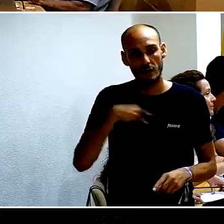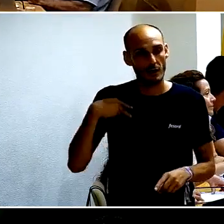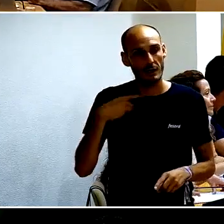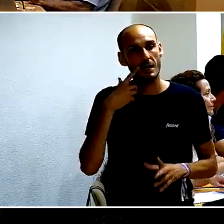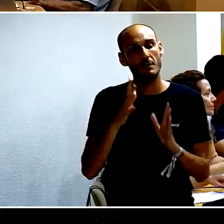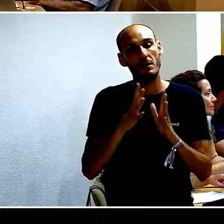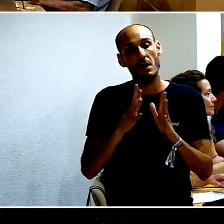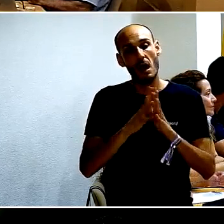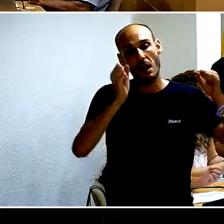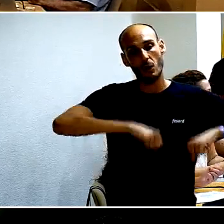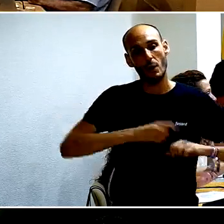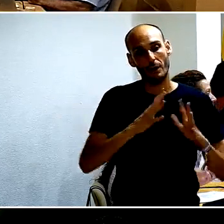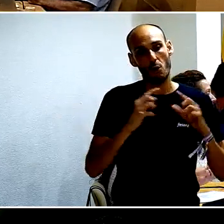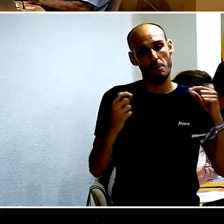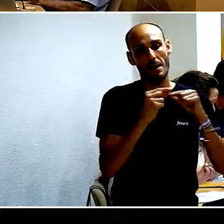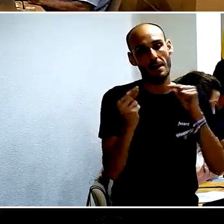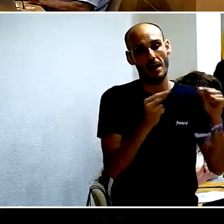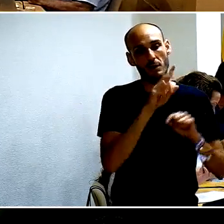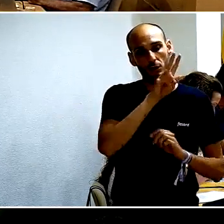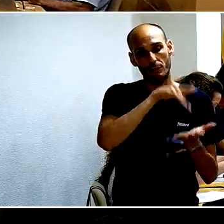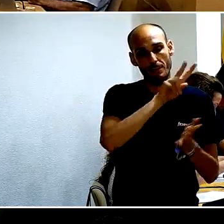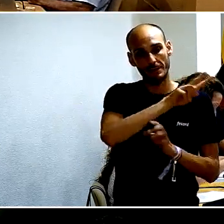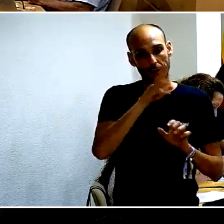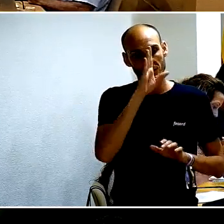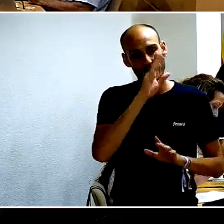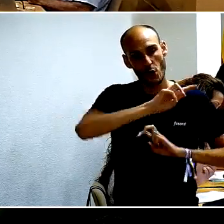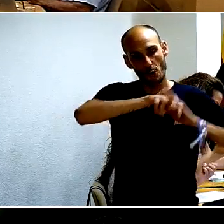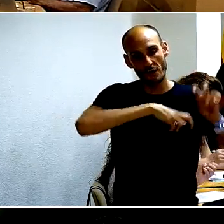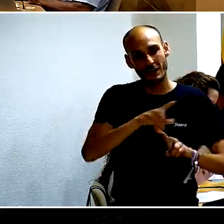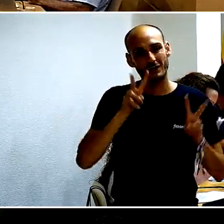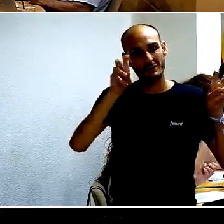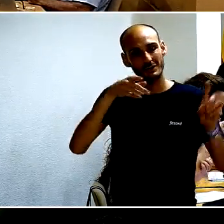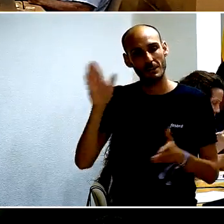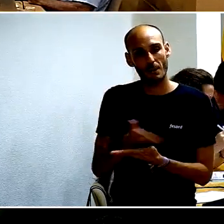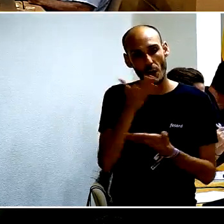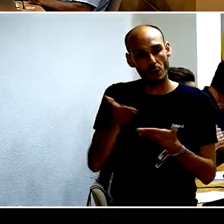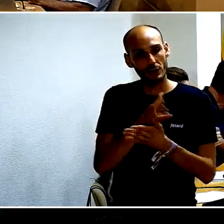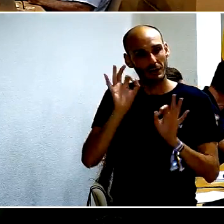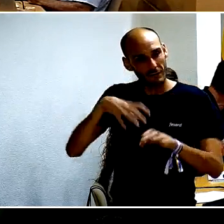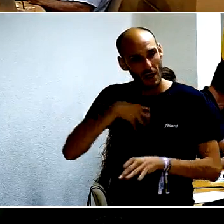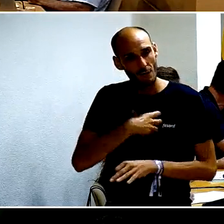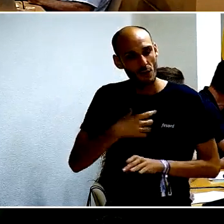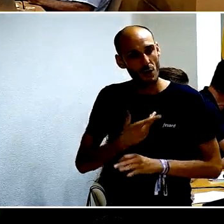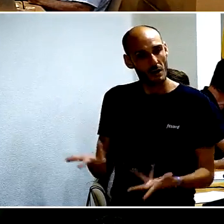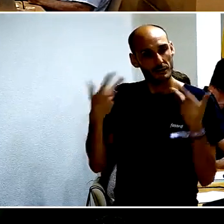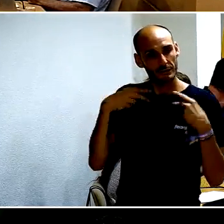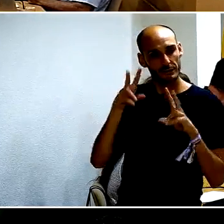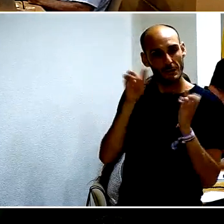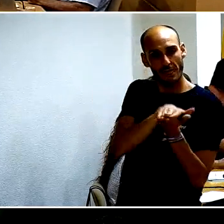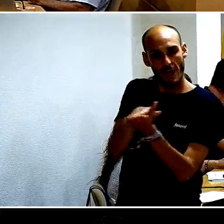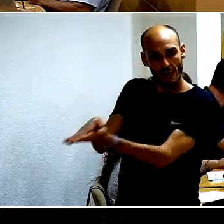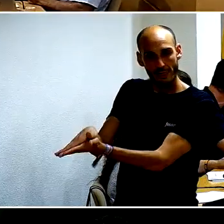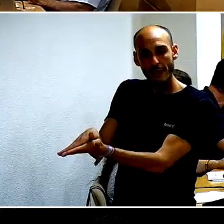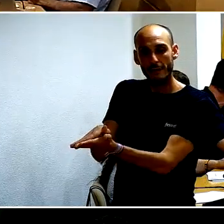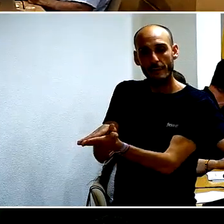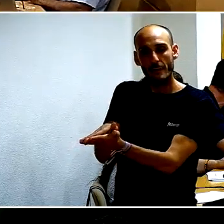plenari del 22 de febrer, quanta productivitat per substitució de la funcionària encarregada de cementeris i bodes civils i assignació d'un